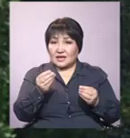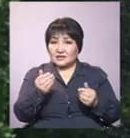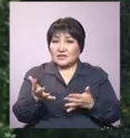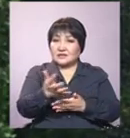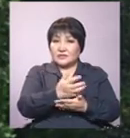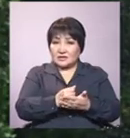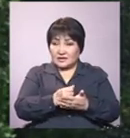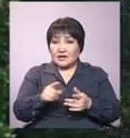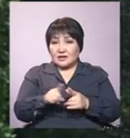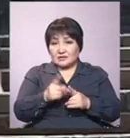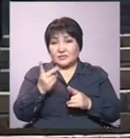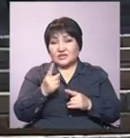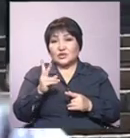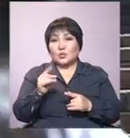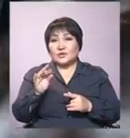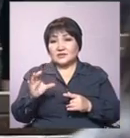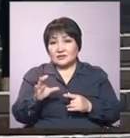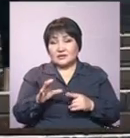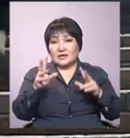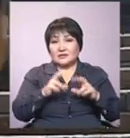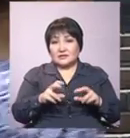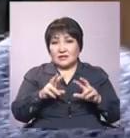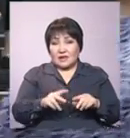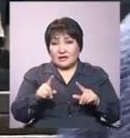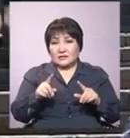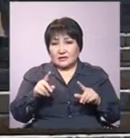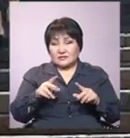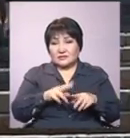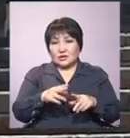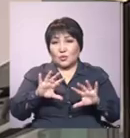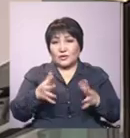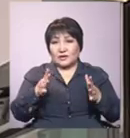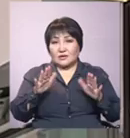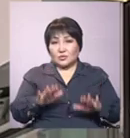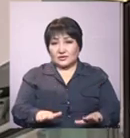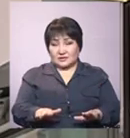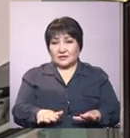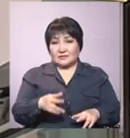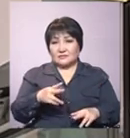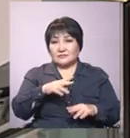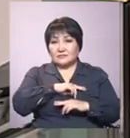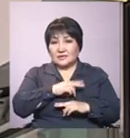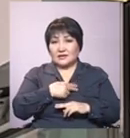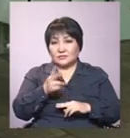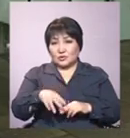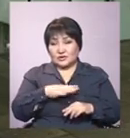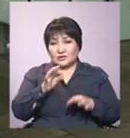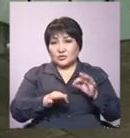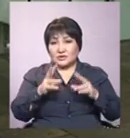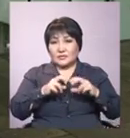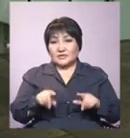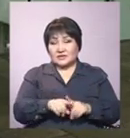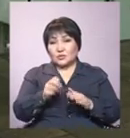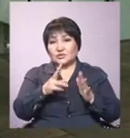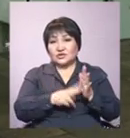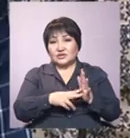Нәтижесінде бірінші курстың ізденушісі Дидар Болысбек оқиға орнында қайтыс болған еді. Сот сараптама нәтижесіне сәйкес 17 жастағы